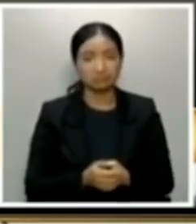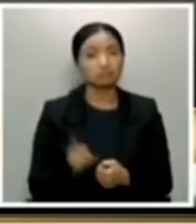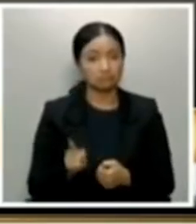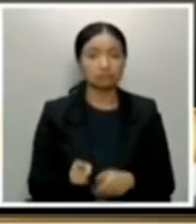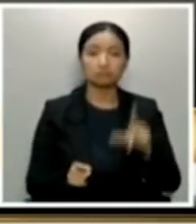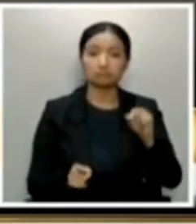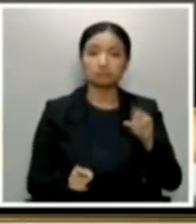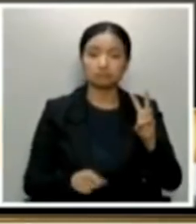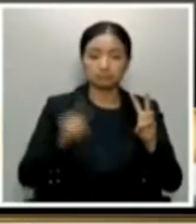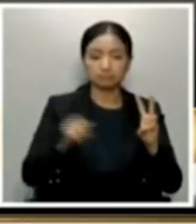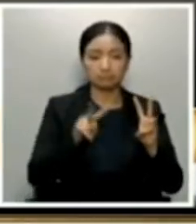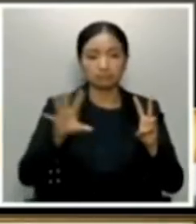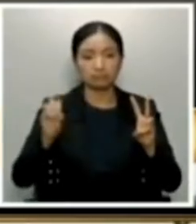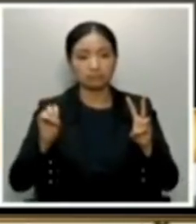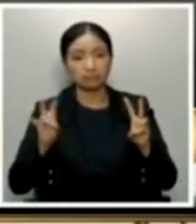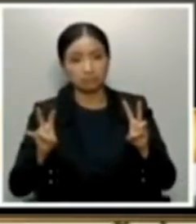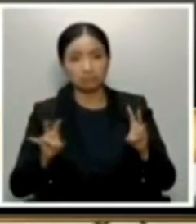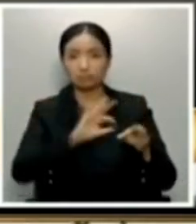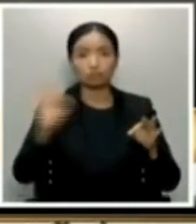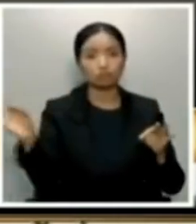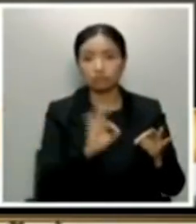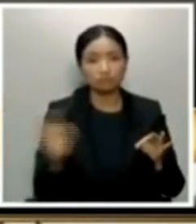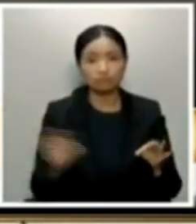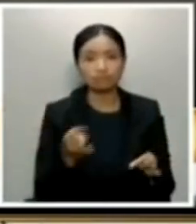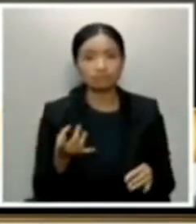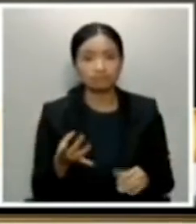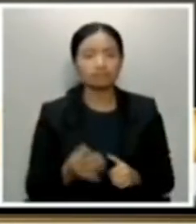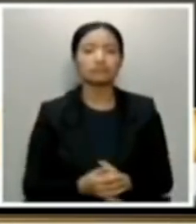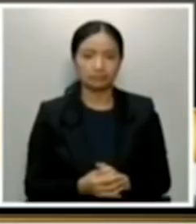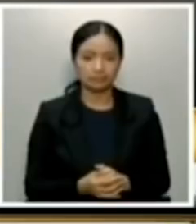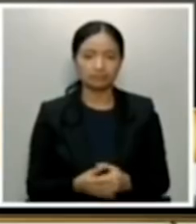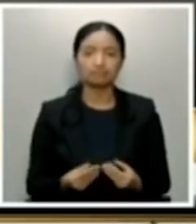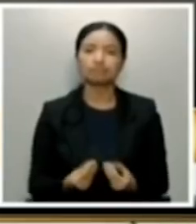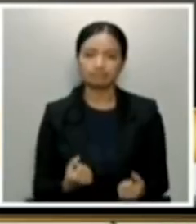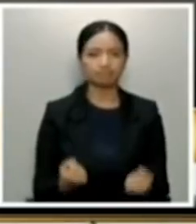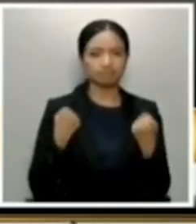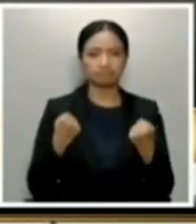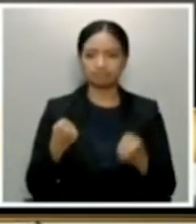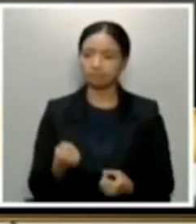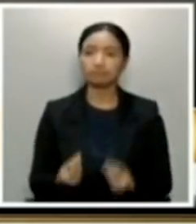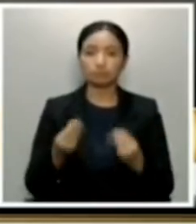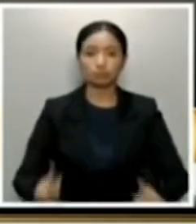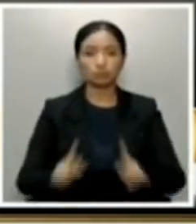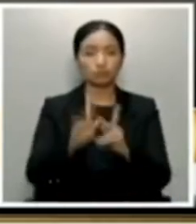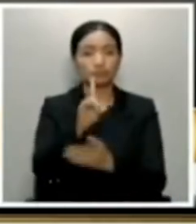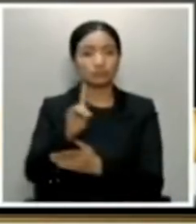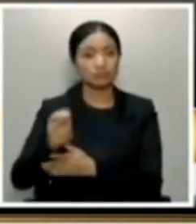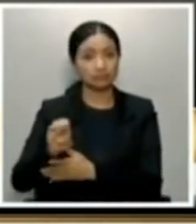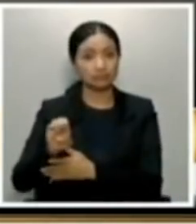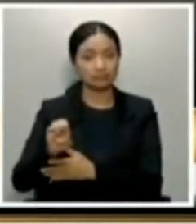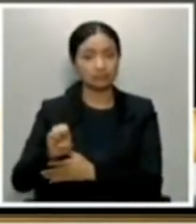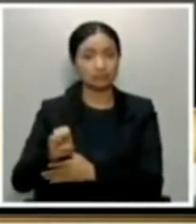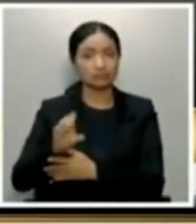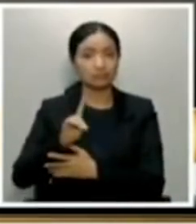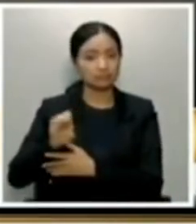ที่26ทับ2557เนื้อหาว่าอะไรเนื้อหาก็คือให้อำนาจกระทรวงดิจิทัลกระทรวงดีอี